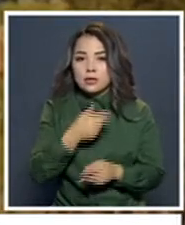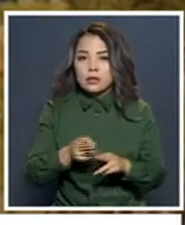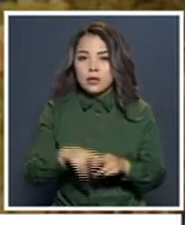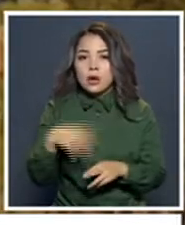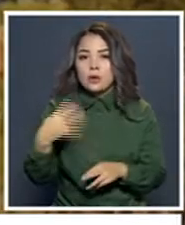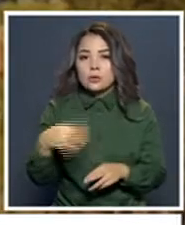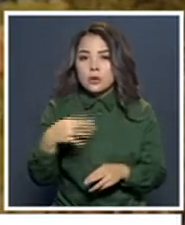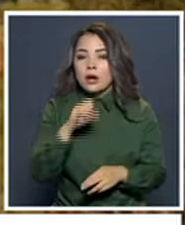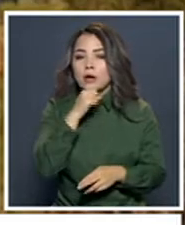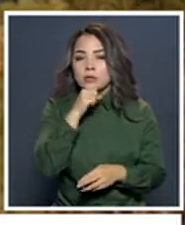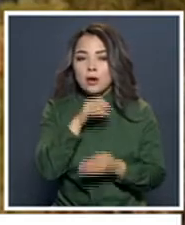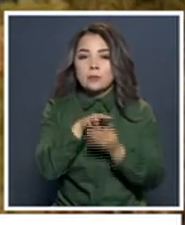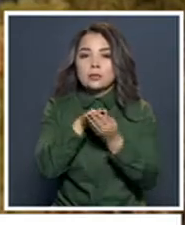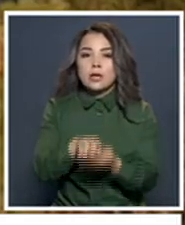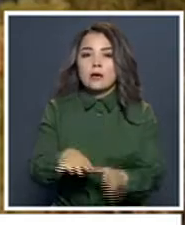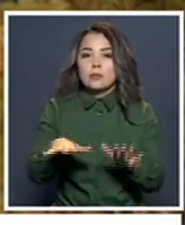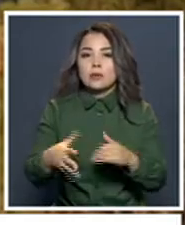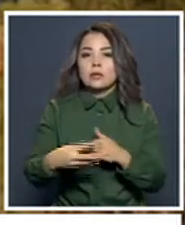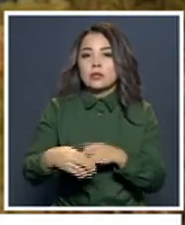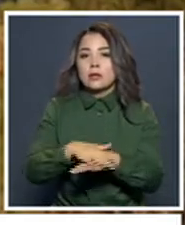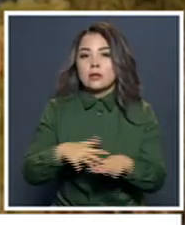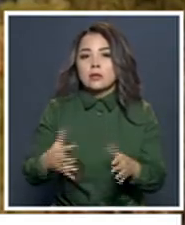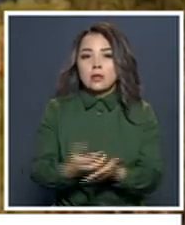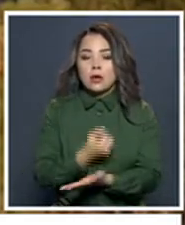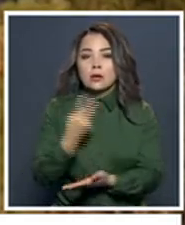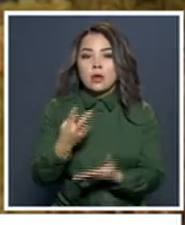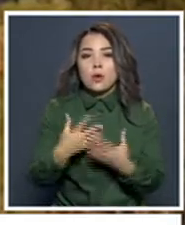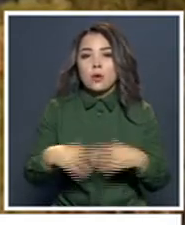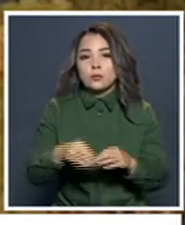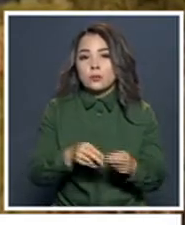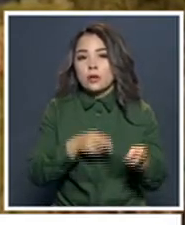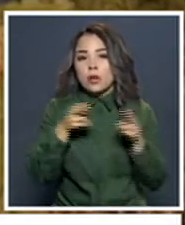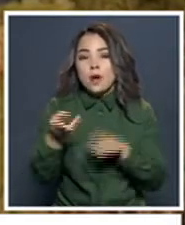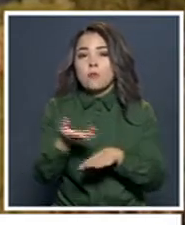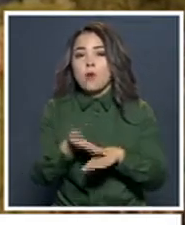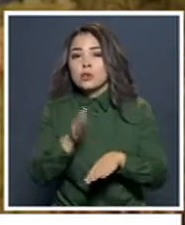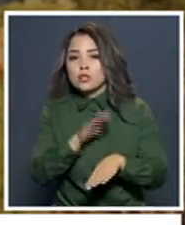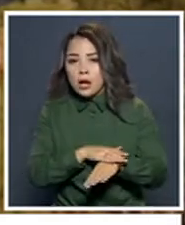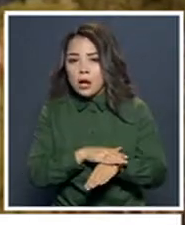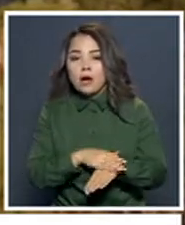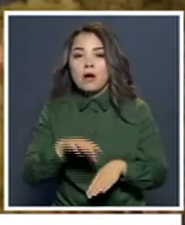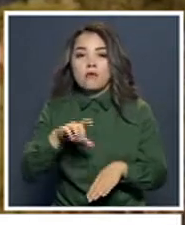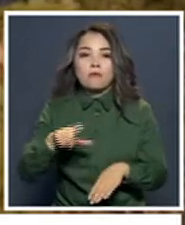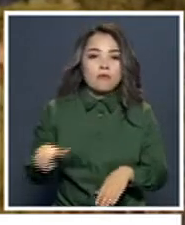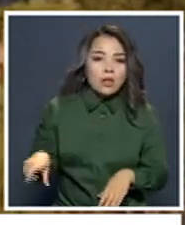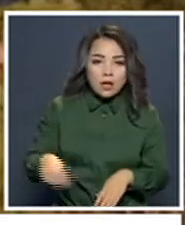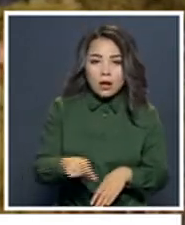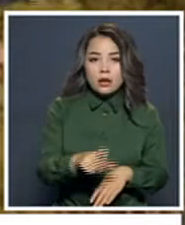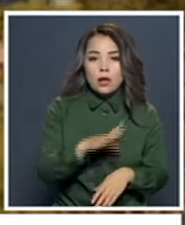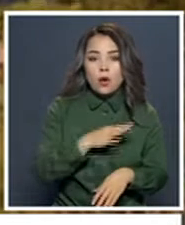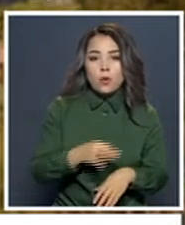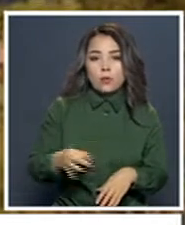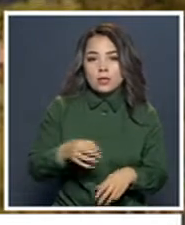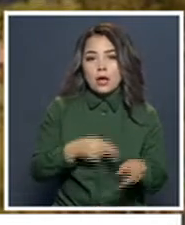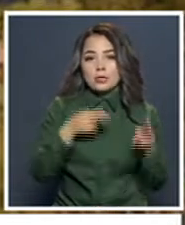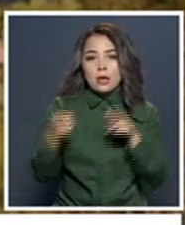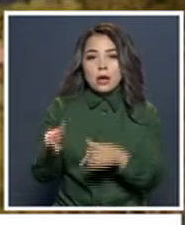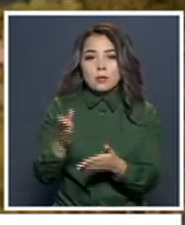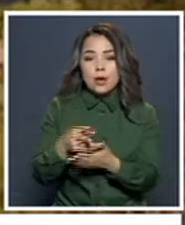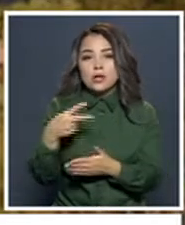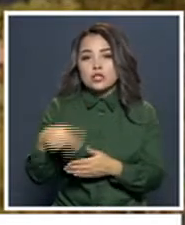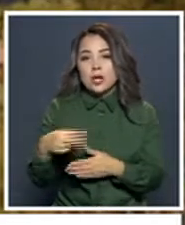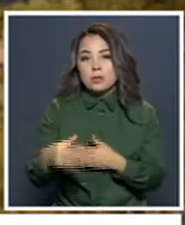жерін таптық. Екі отбасы барып келді. Бір отбасы Польшаға барып келді, біреулері Волгоград облысына. 20-дан